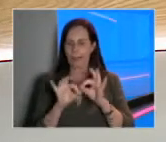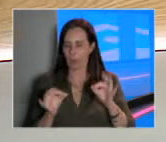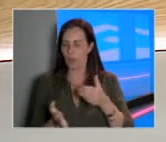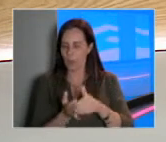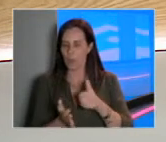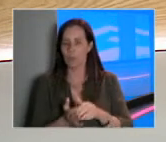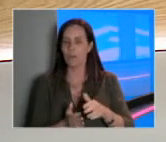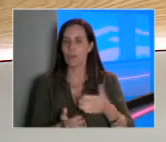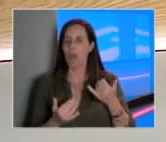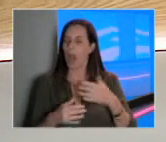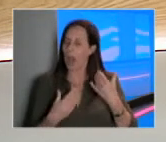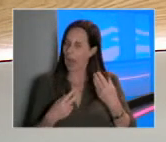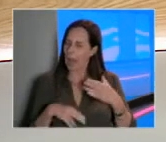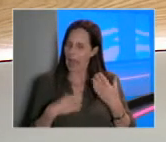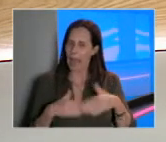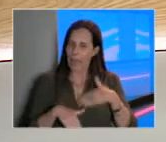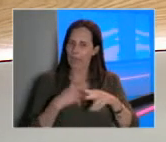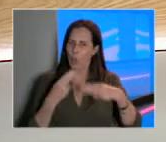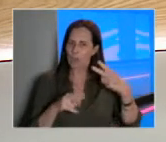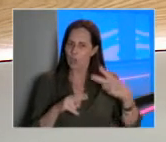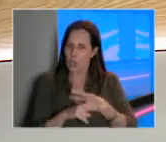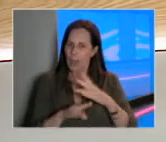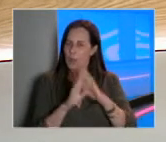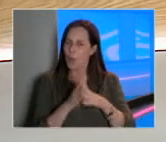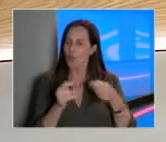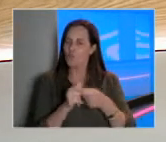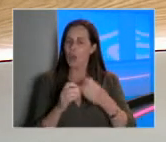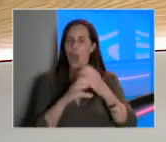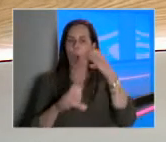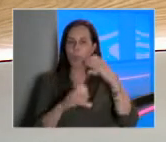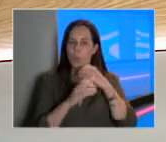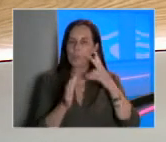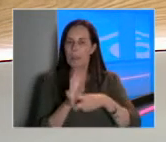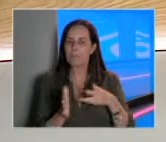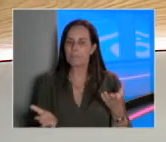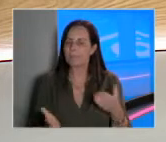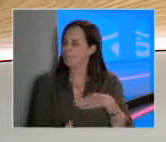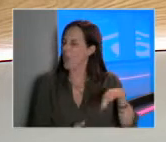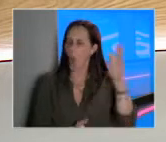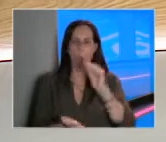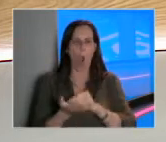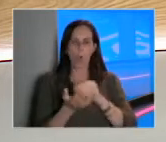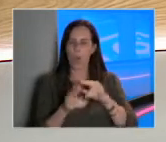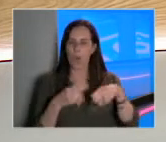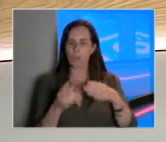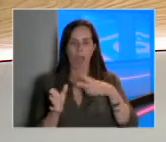אנחנו ממשיכים. המדינה שווה לאט לאט לשגרה, אבל בכל הקשור לתחבורה הציבורית, אנחנו, איך נאמר, עדיין לא שם.